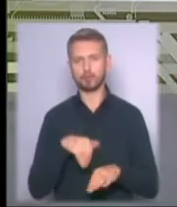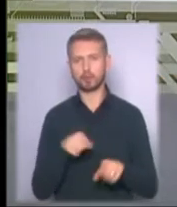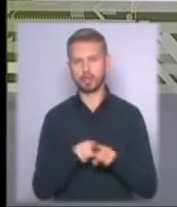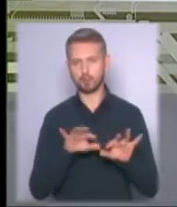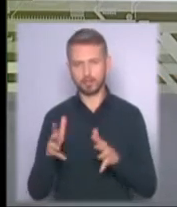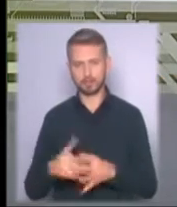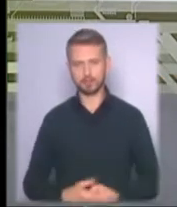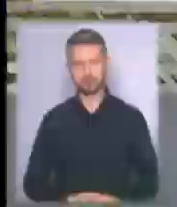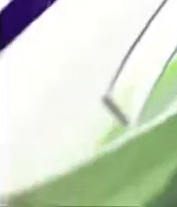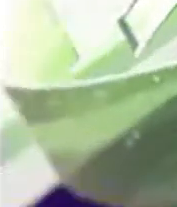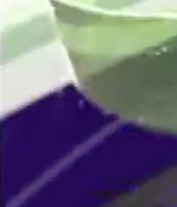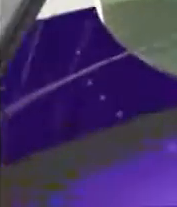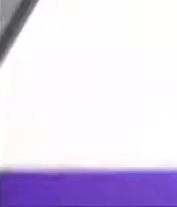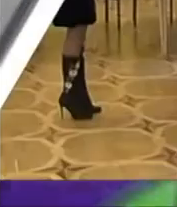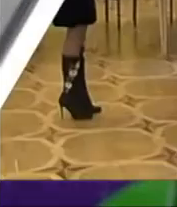про таке.